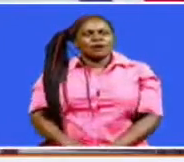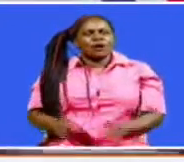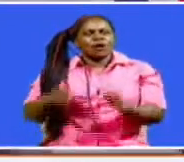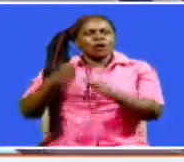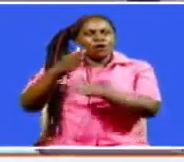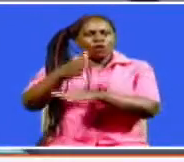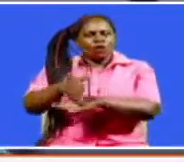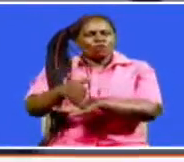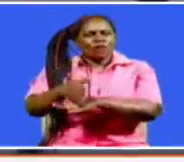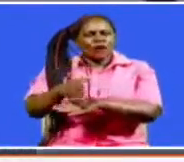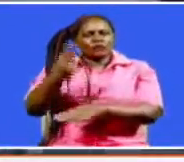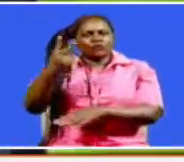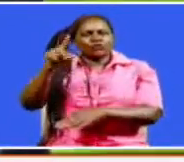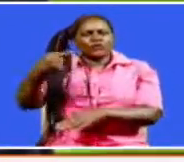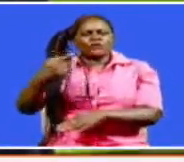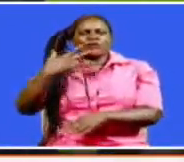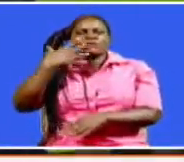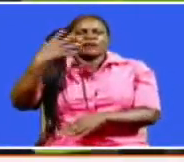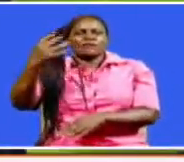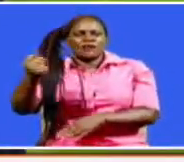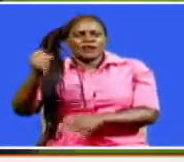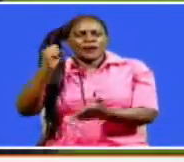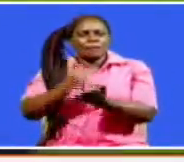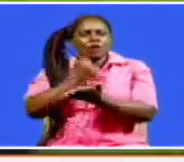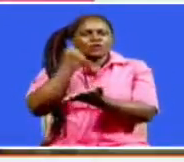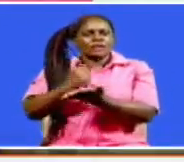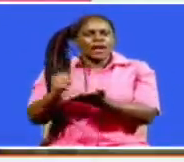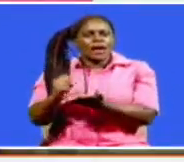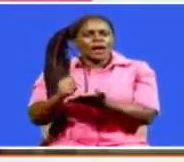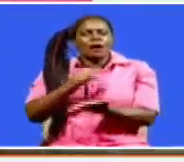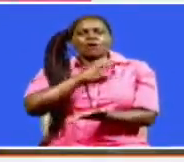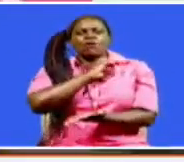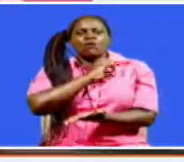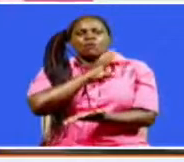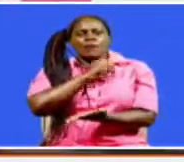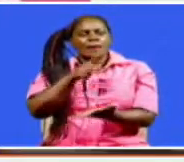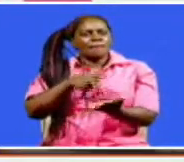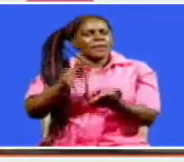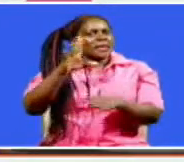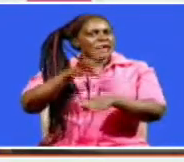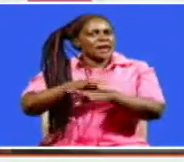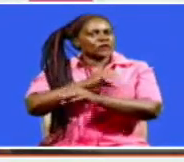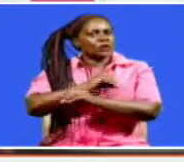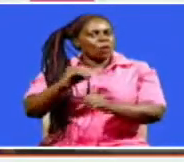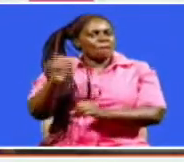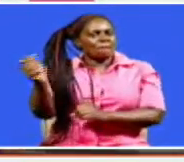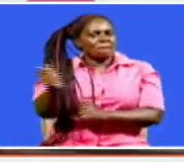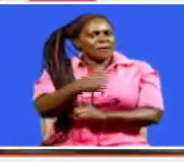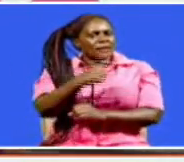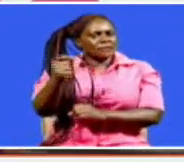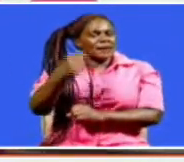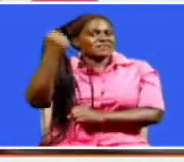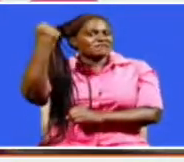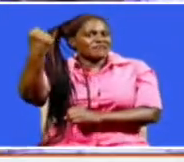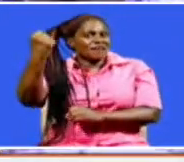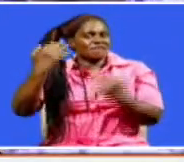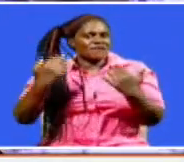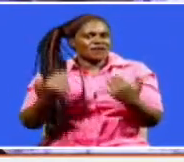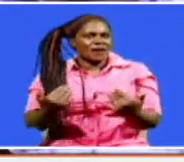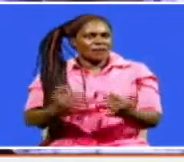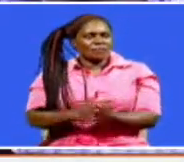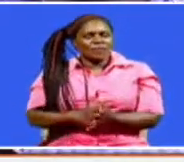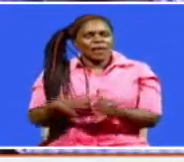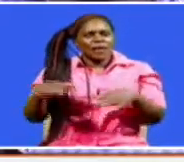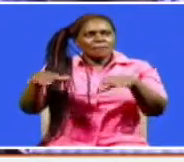Zaidi ya wafanyikazi 2500 wa shirika hili wamelalamikia kucheleweshwa kwa mishahara yao kwa miezi mitano sasa.